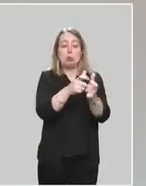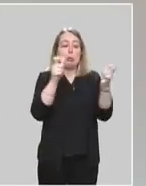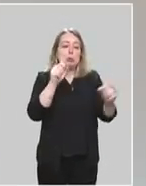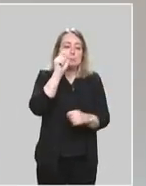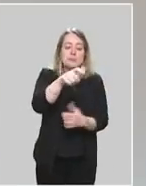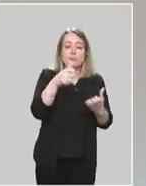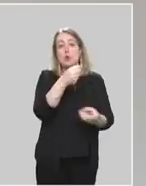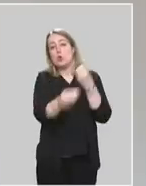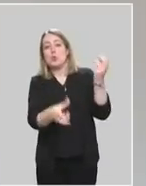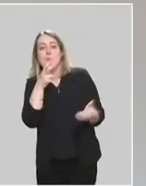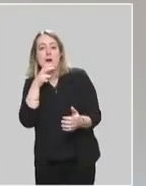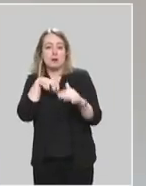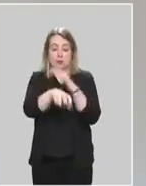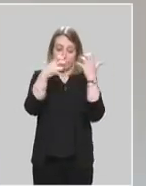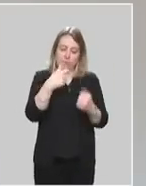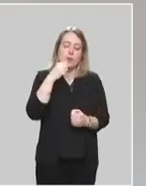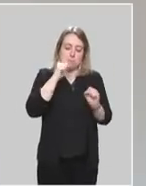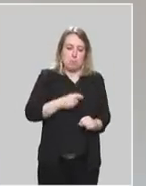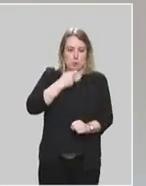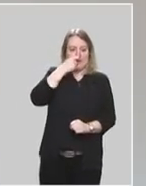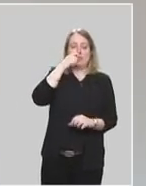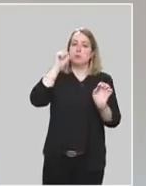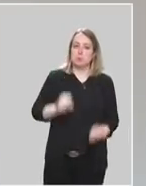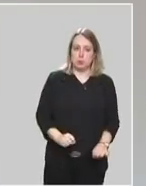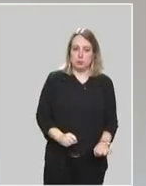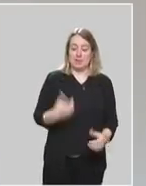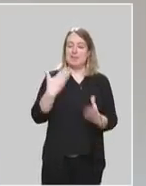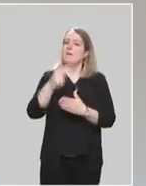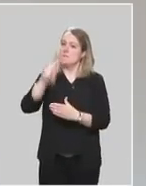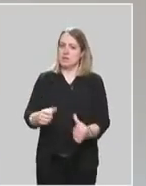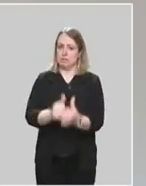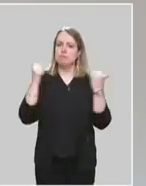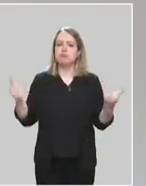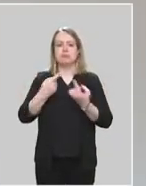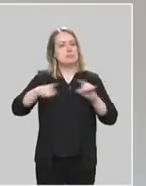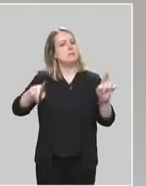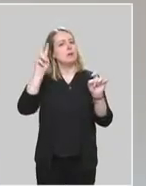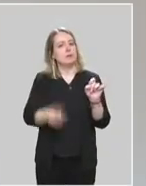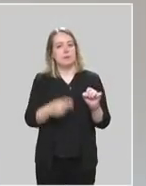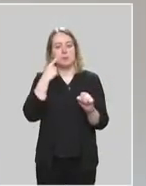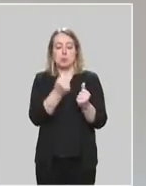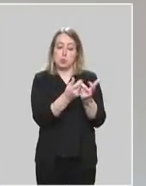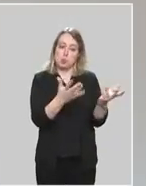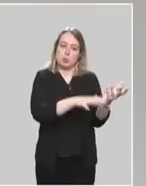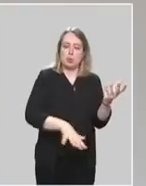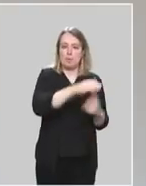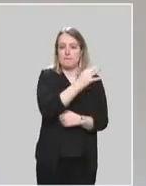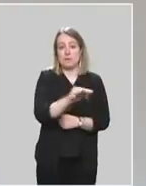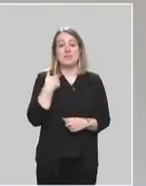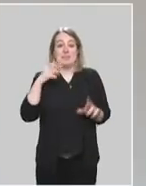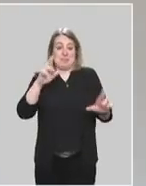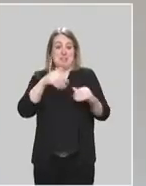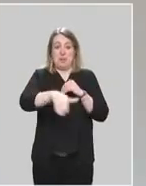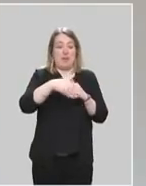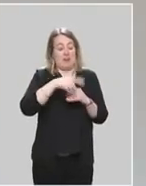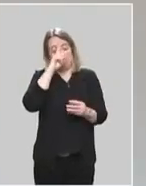rentrer dans un bar ou dans un restaurant. Donc cette différence, elle est de taille pour un grand nombre de Français, mais je souhaite que nous n'ayons plus à nous poser la question. Et